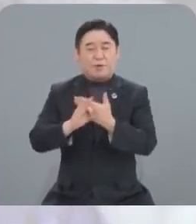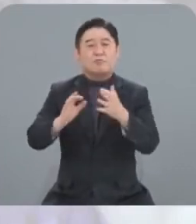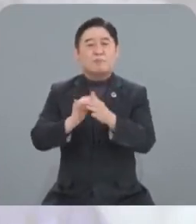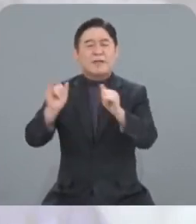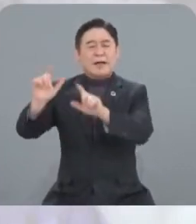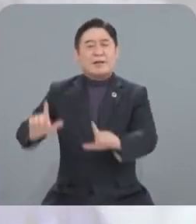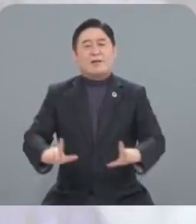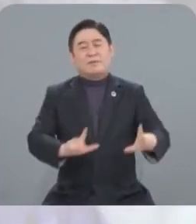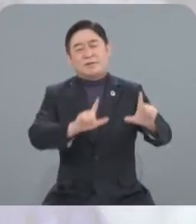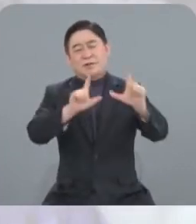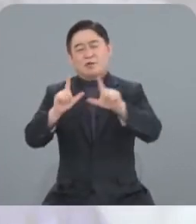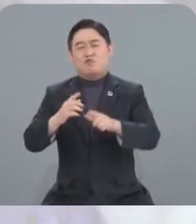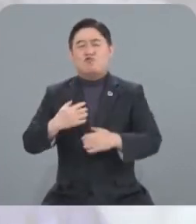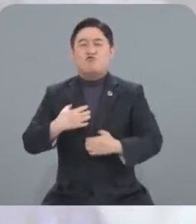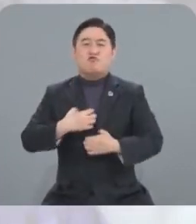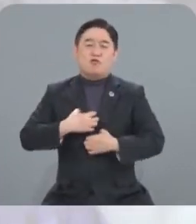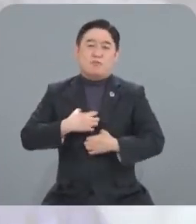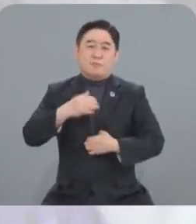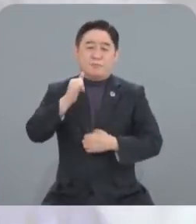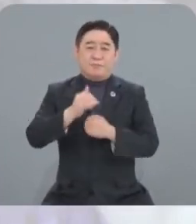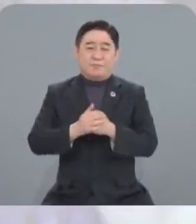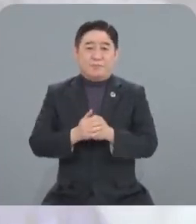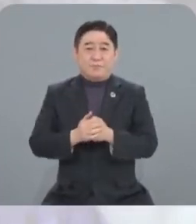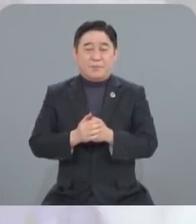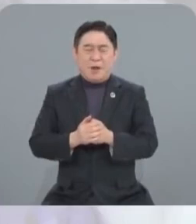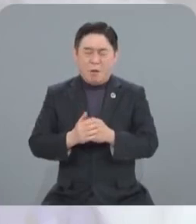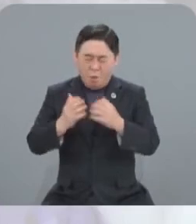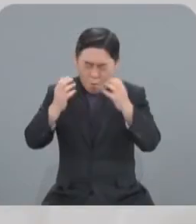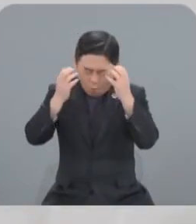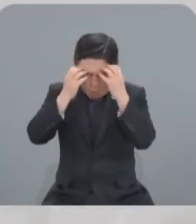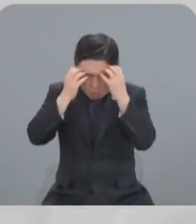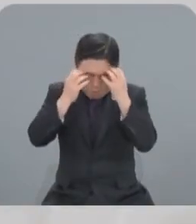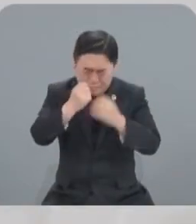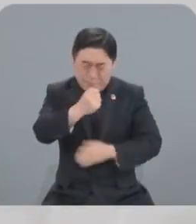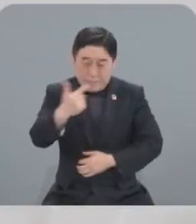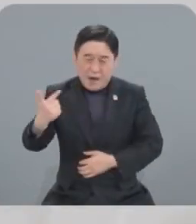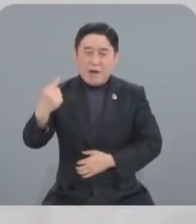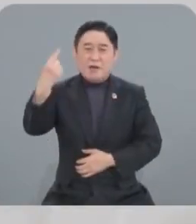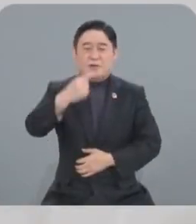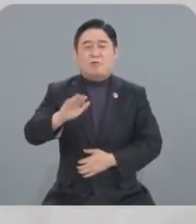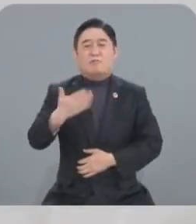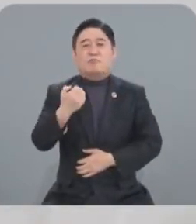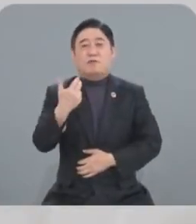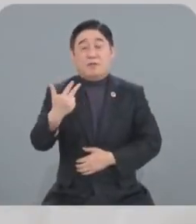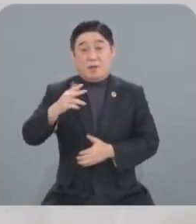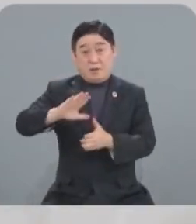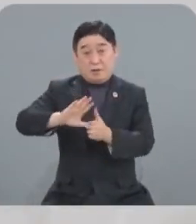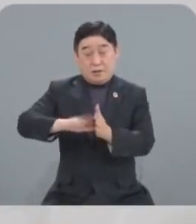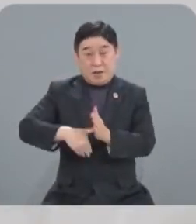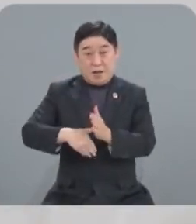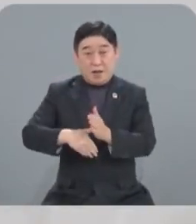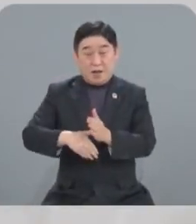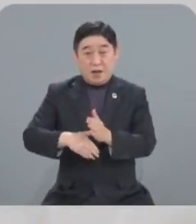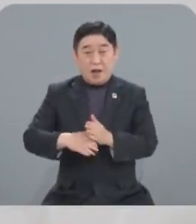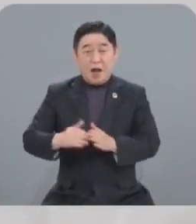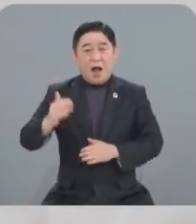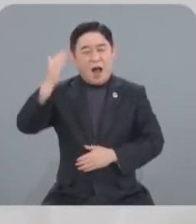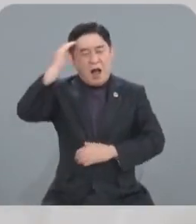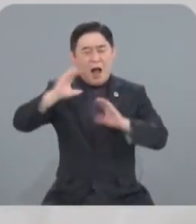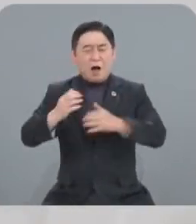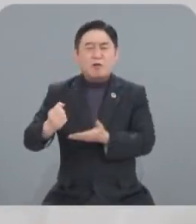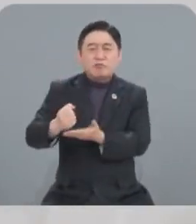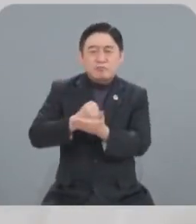국민의 삶은 밑에 되어집니다 곧 알파 집니다 1997 년 우리 운명 의